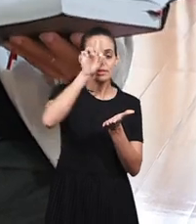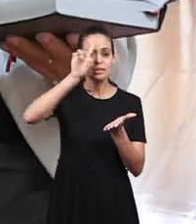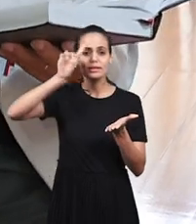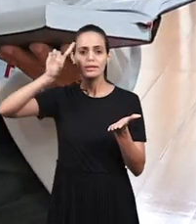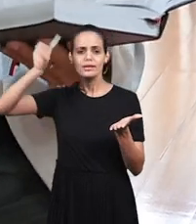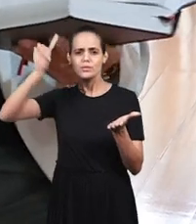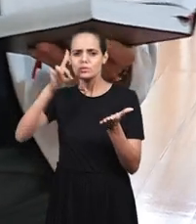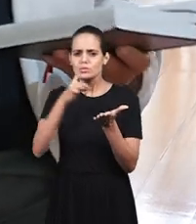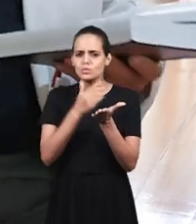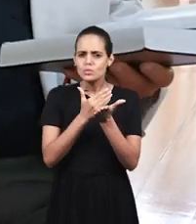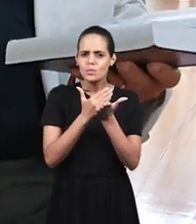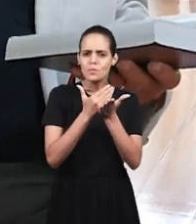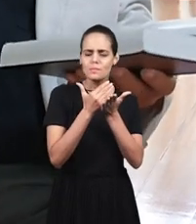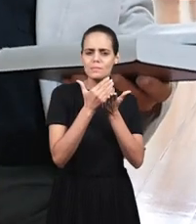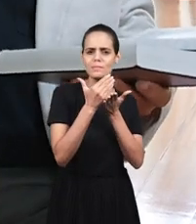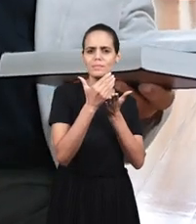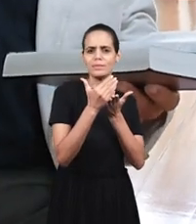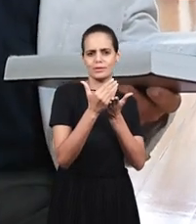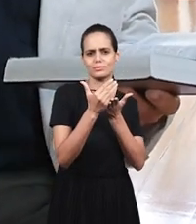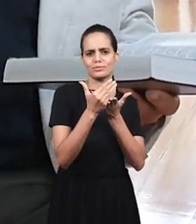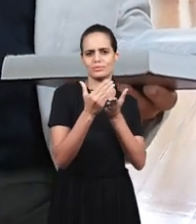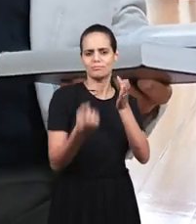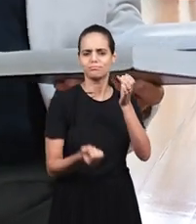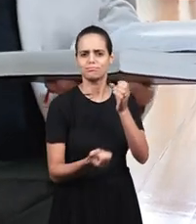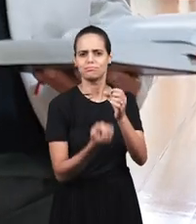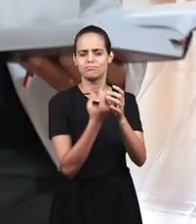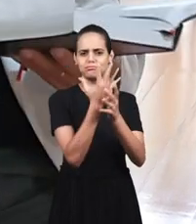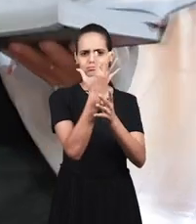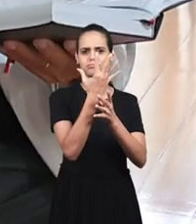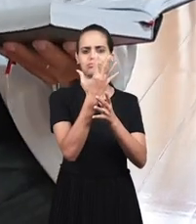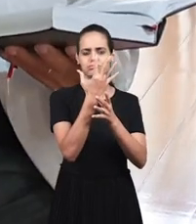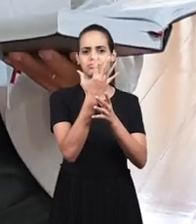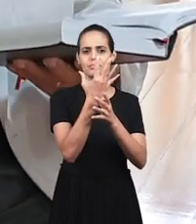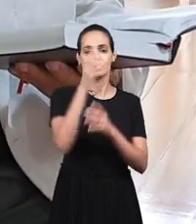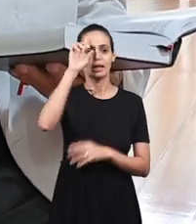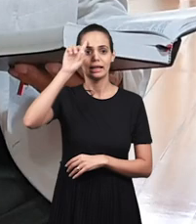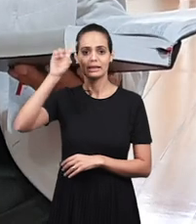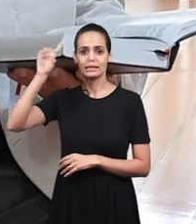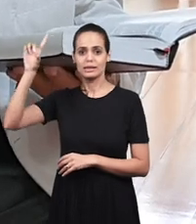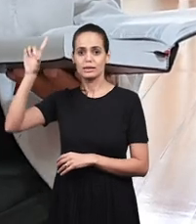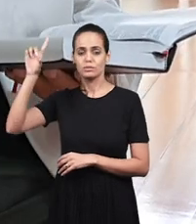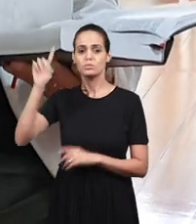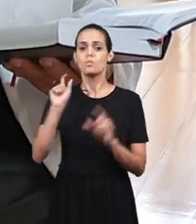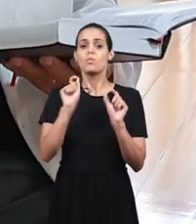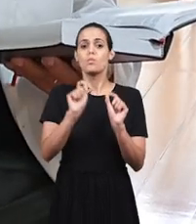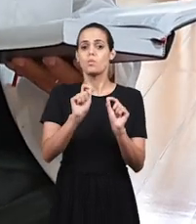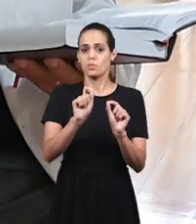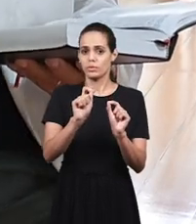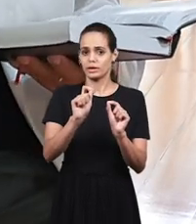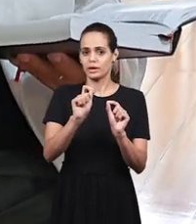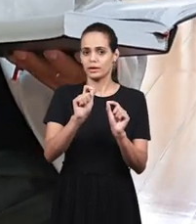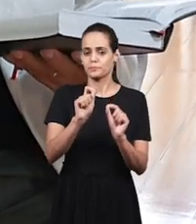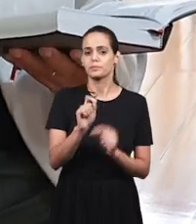мы видим, вначале сотворил Бог. Бог, слово Элохим во множественном